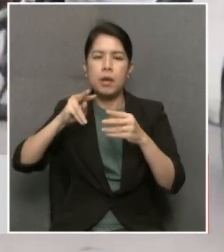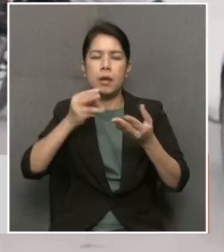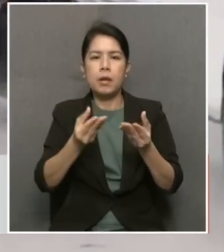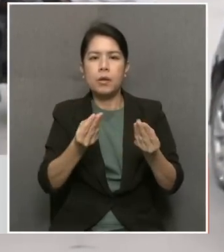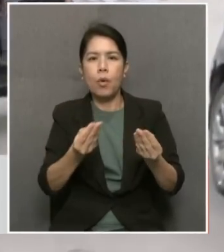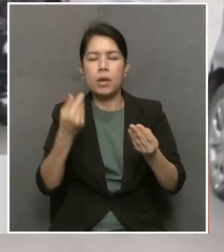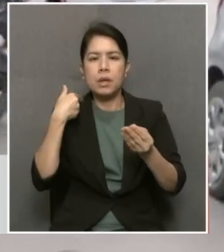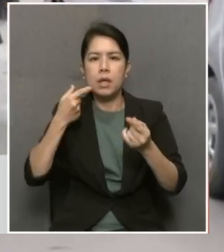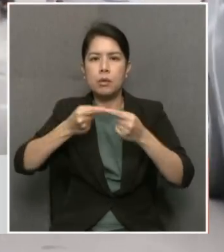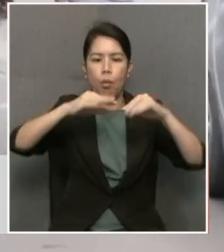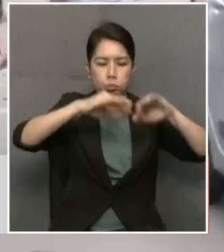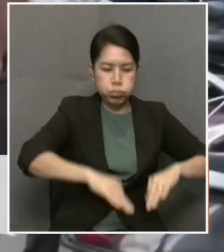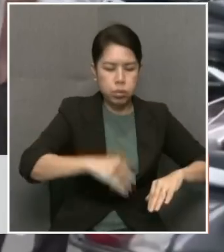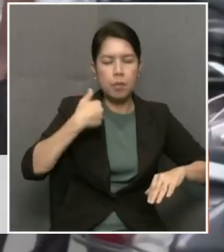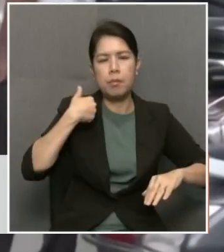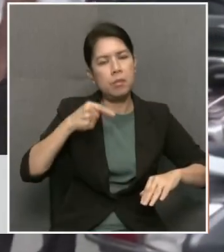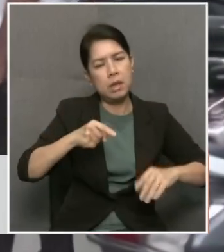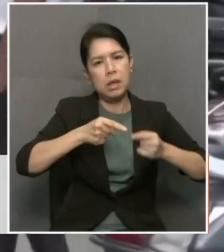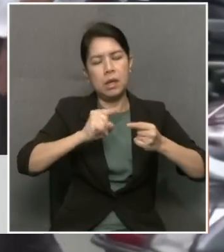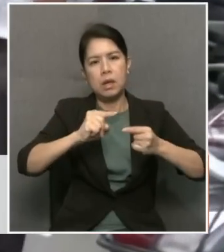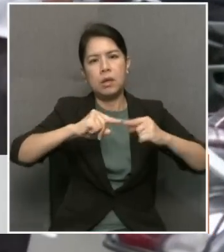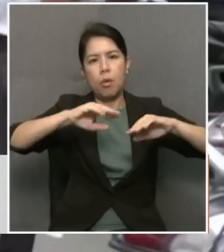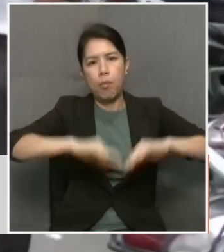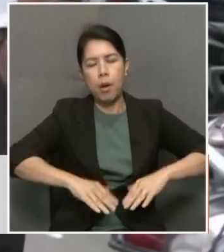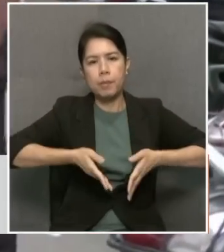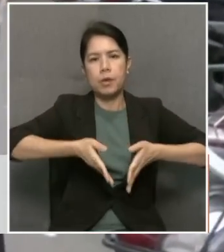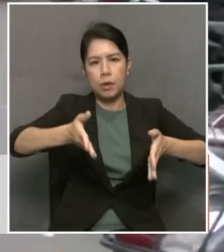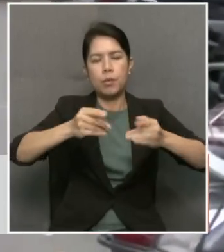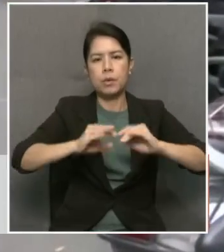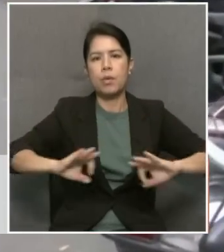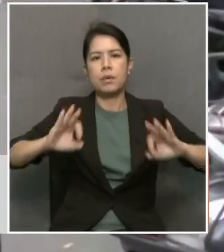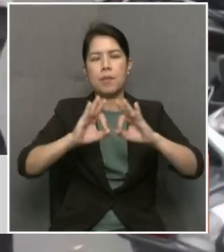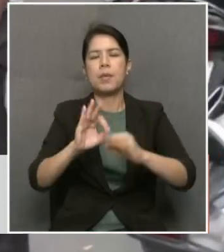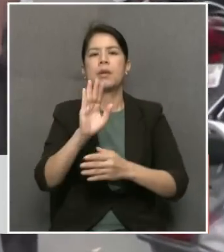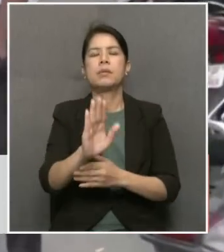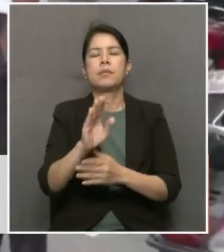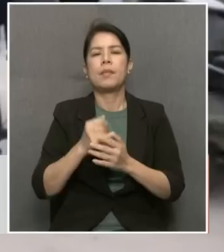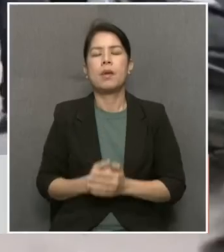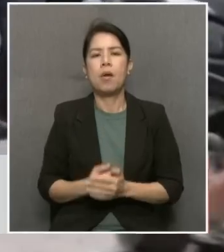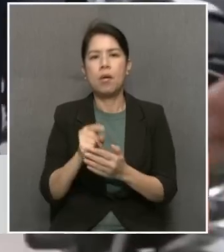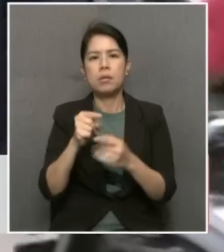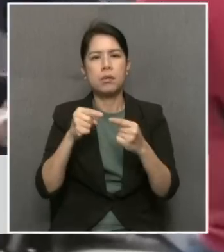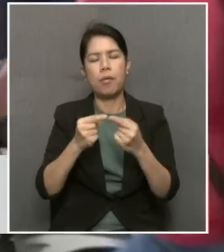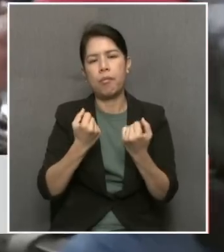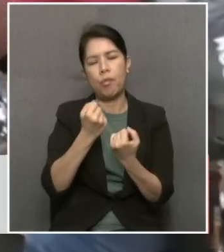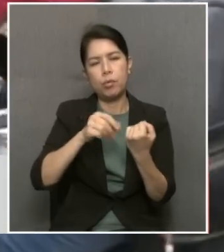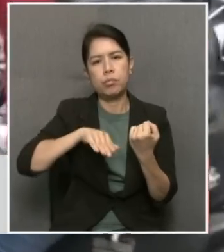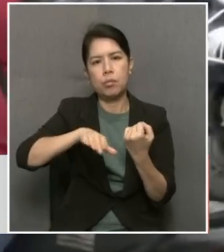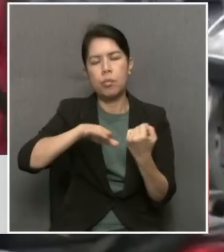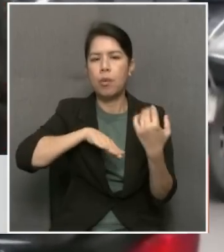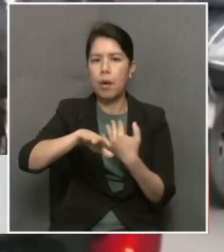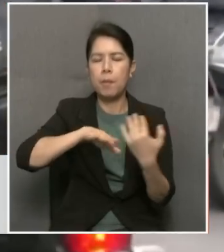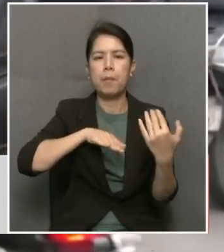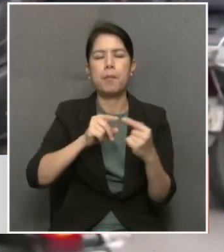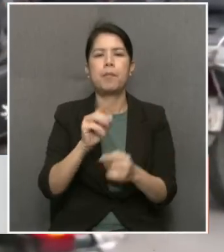าวดินถล่มลงมาทับทางหลวงสายสำคัญในเขตบัตชังที่เป็นศูนย์กลางแผ่นดินไหวจนใช้การไม่ได้ซึ่งถ